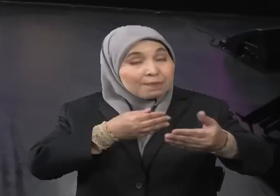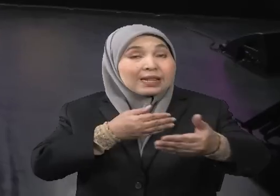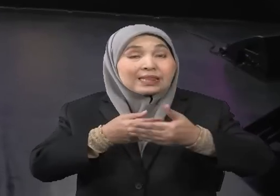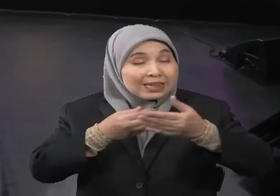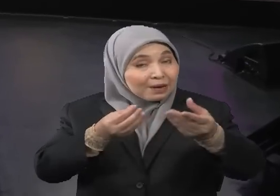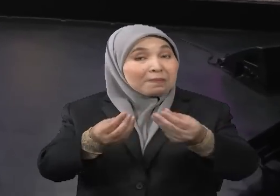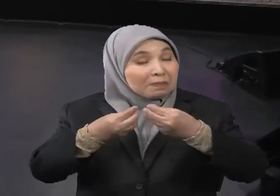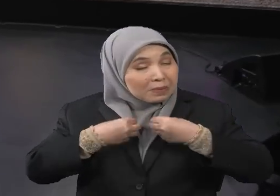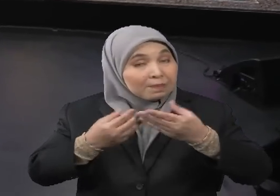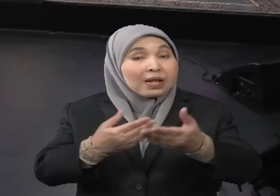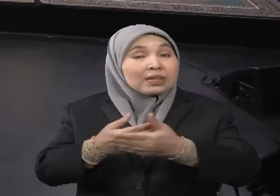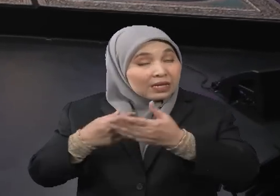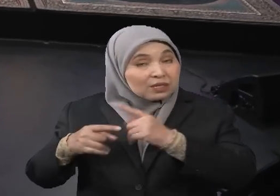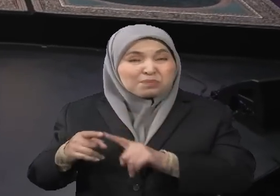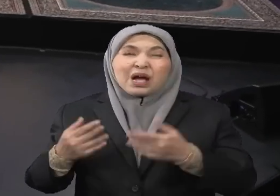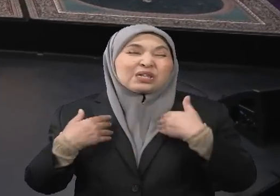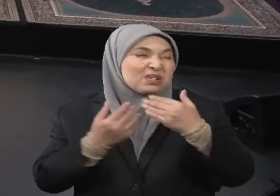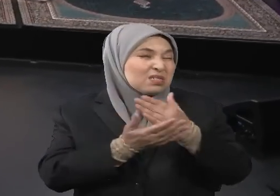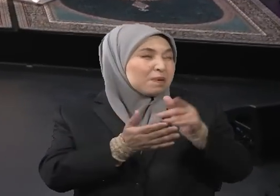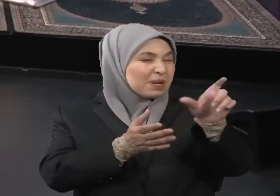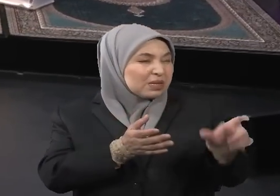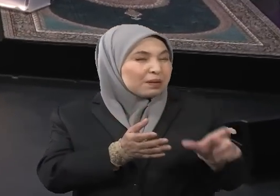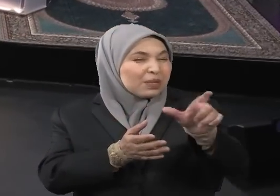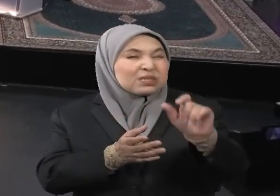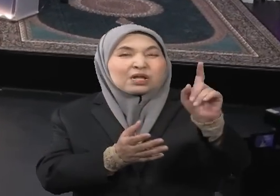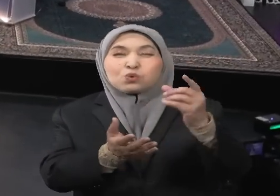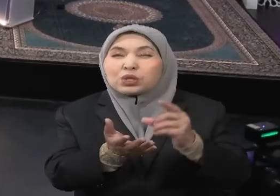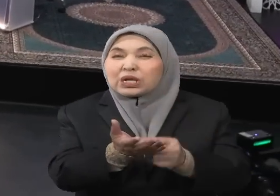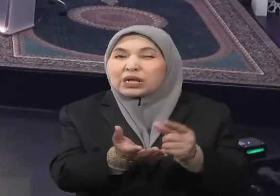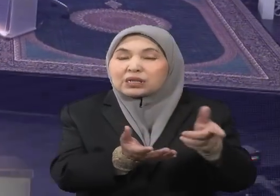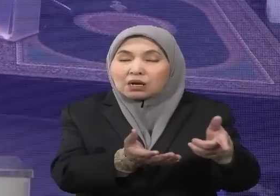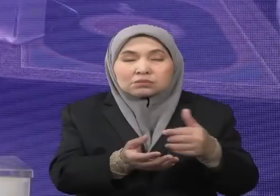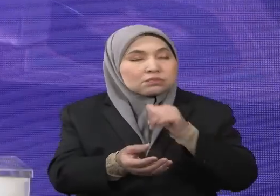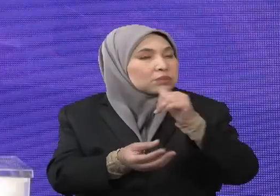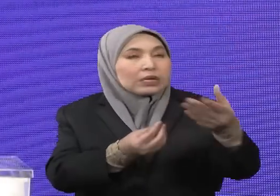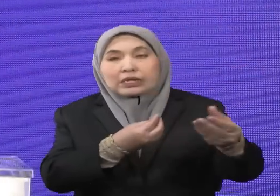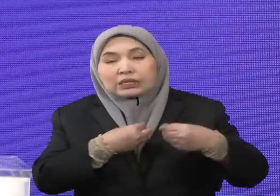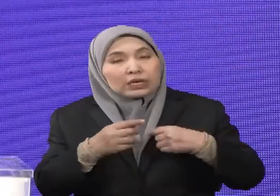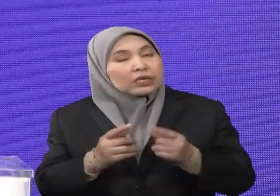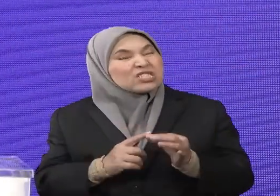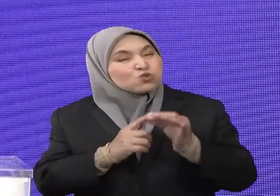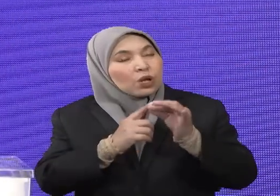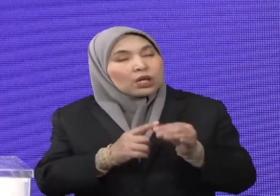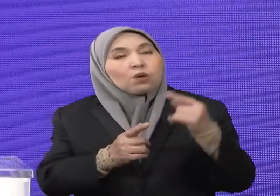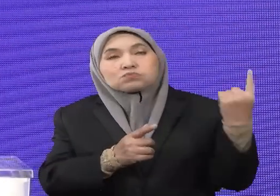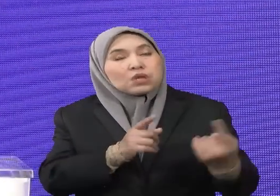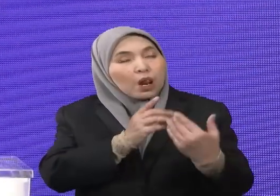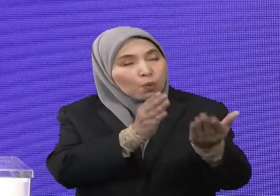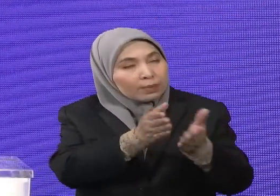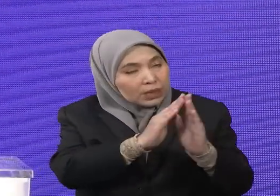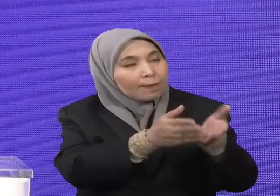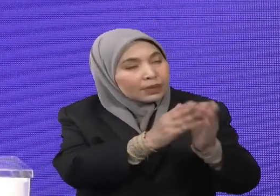Adapun diantara mereka yang jika engkau meminjamkan kepadanya satu Dinar dia tidak mengembalikan kepadamu kecuali jika engkau selalu menagihnya